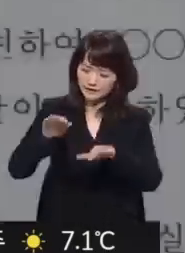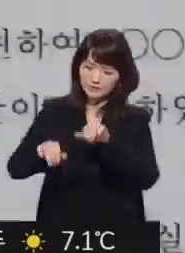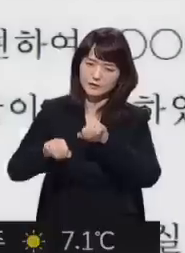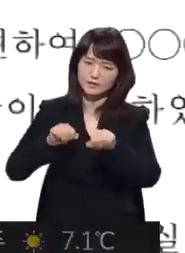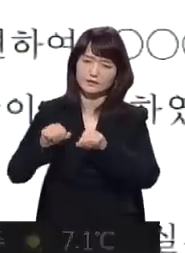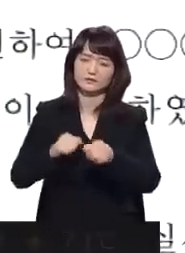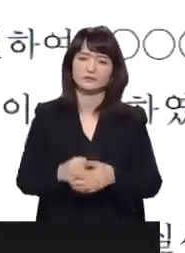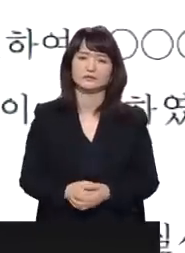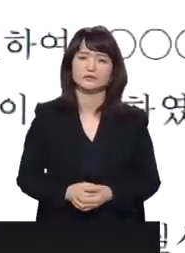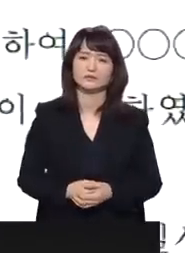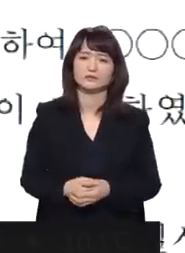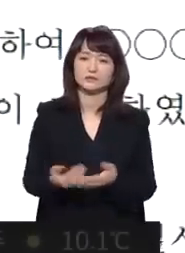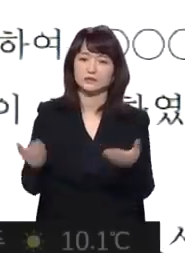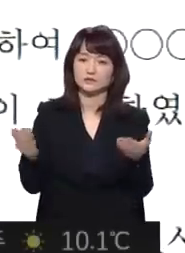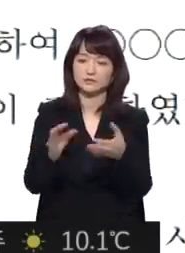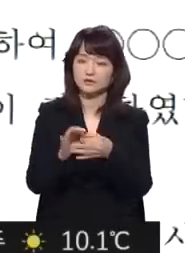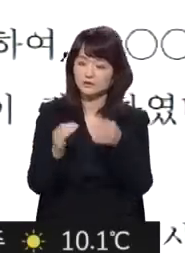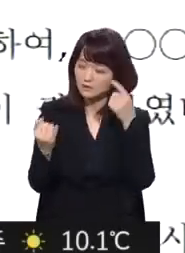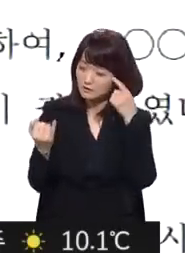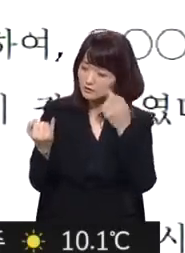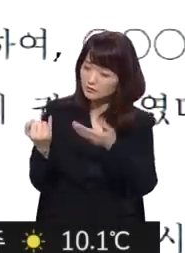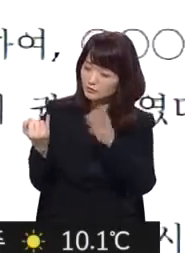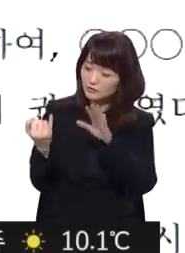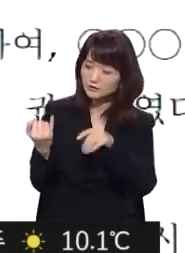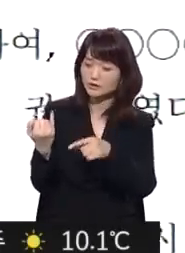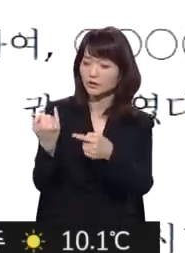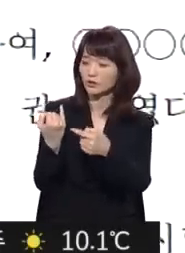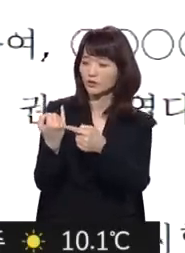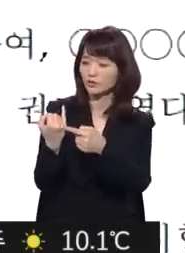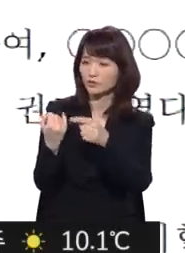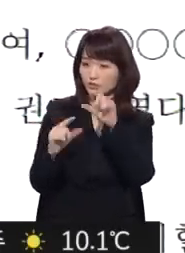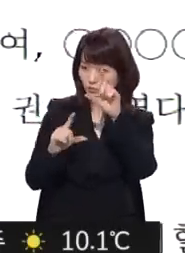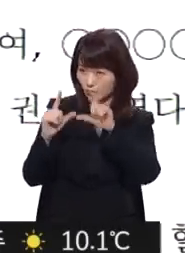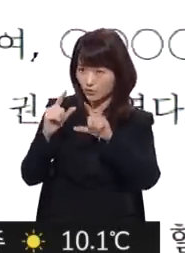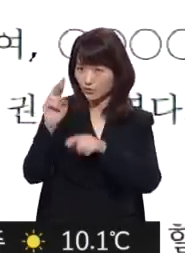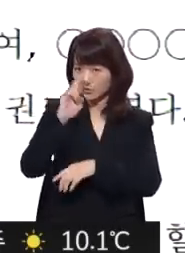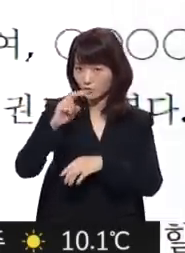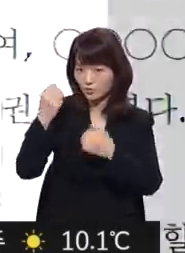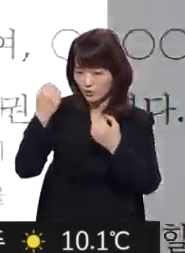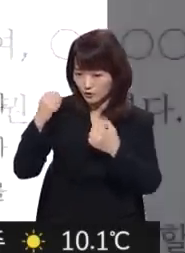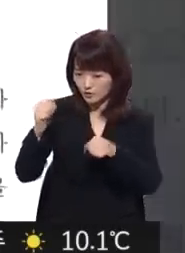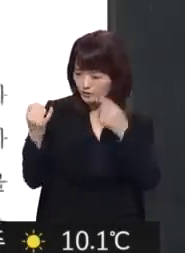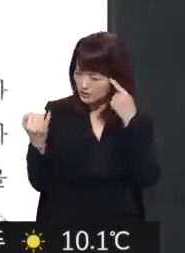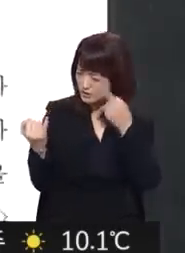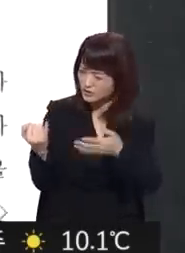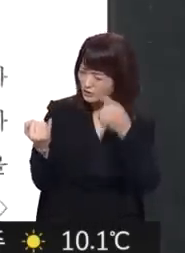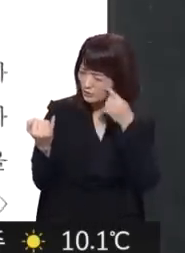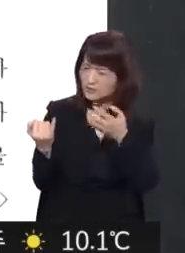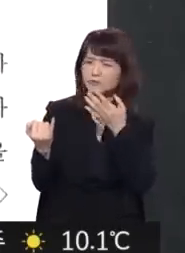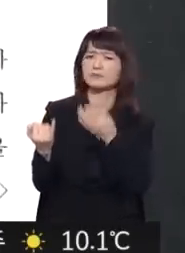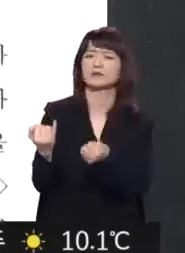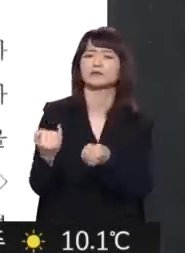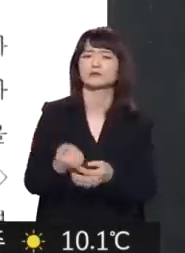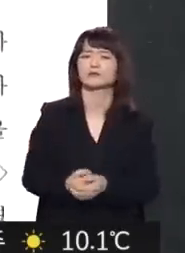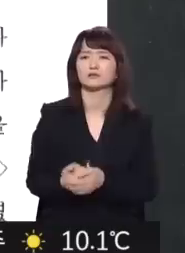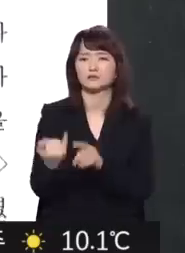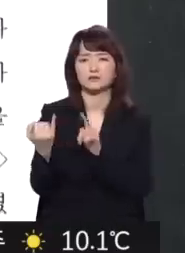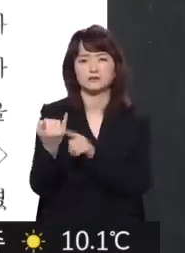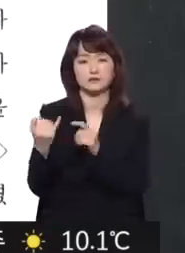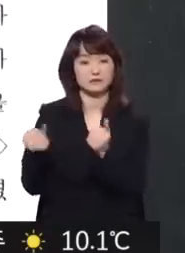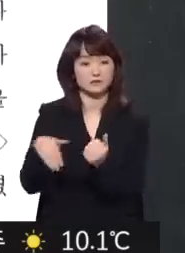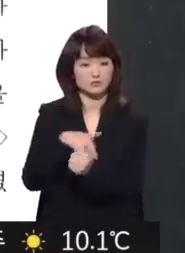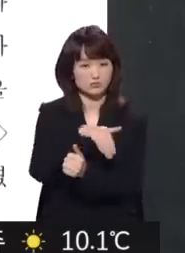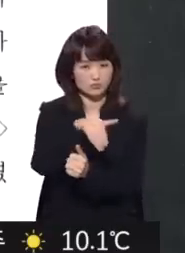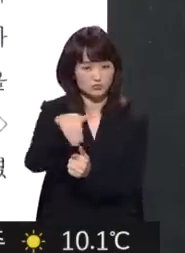왜 직무에 대한 질문보다이 외모나 노래 춤과 관련된 질문에 상당 시간을 할애했기 때문입니다 이게 여성에게